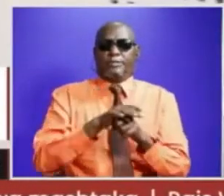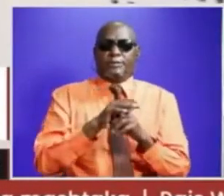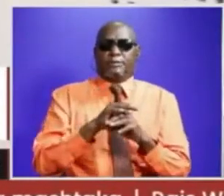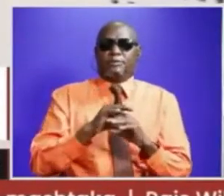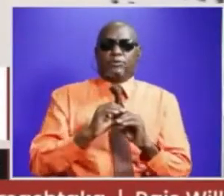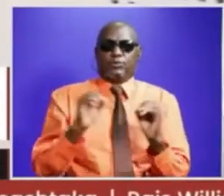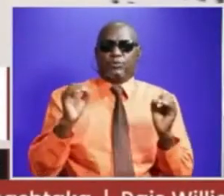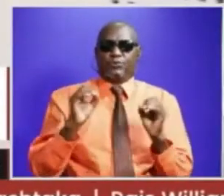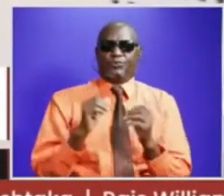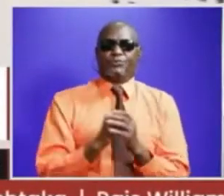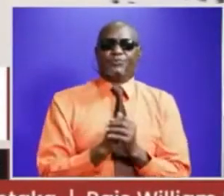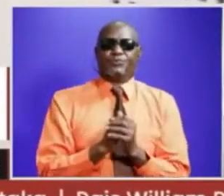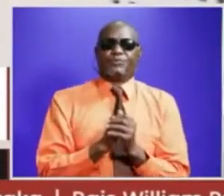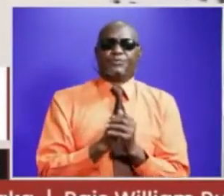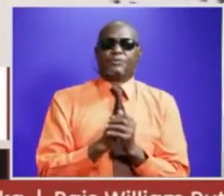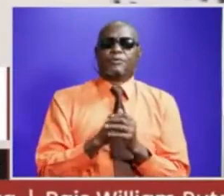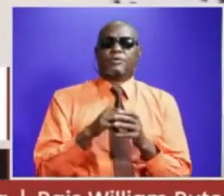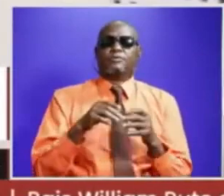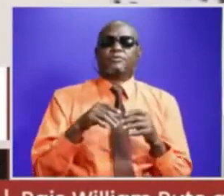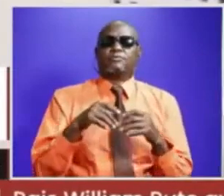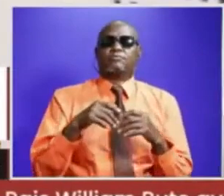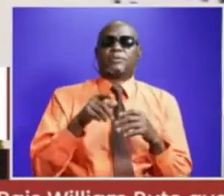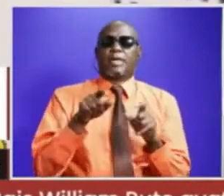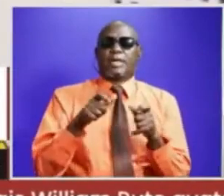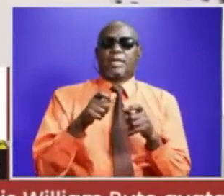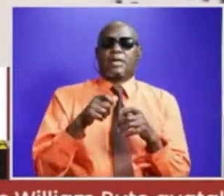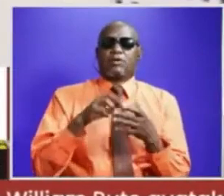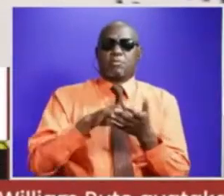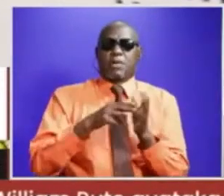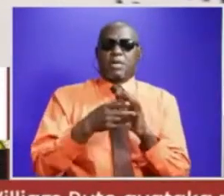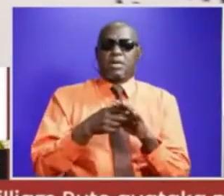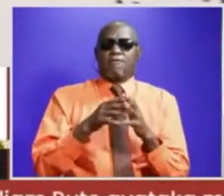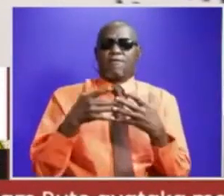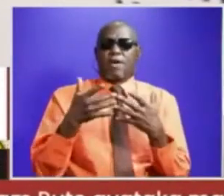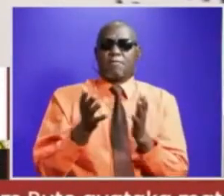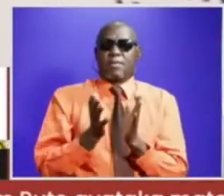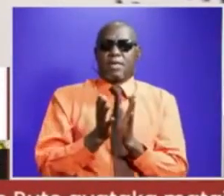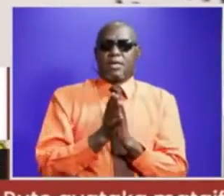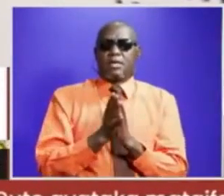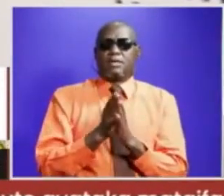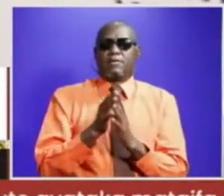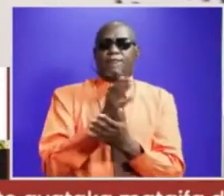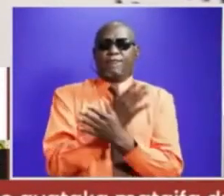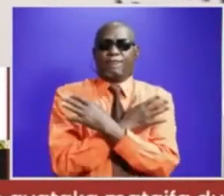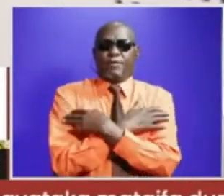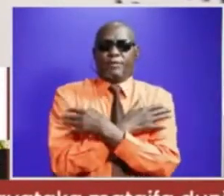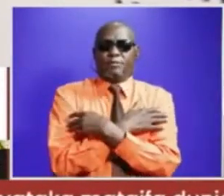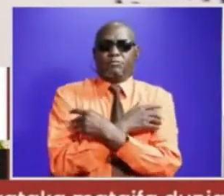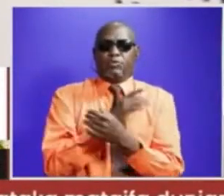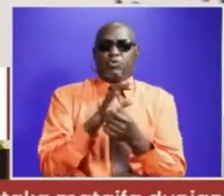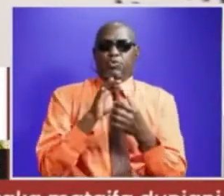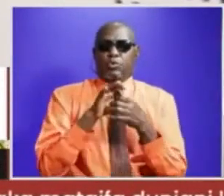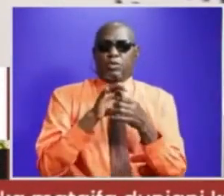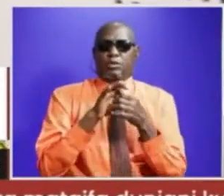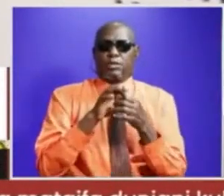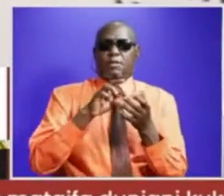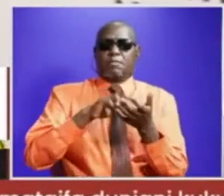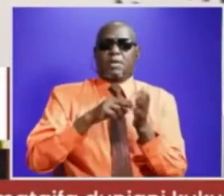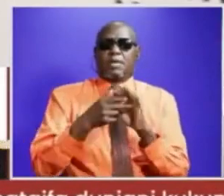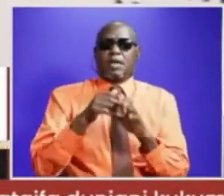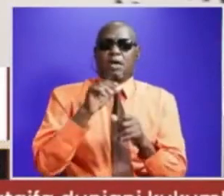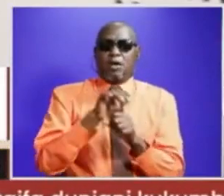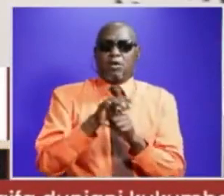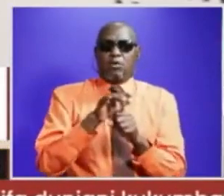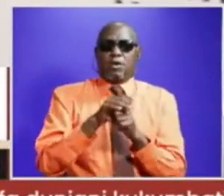Radio means family, it means friendship, it means connection, it means a lot. I mean, there are so